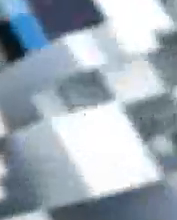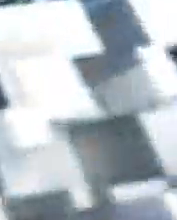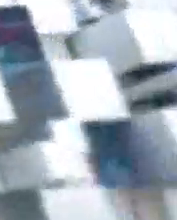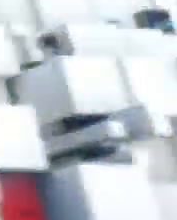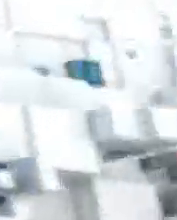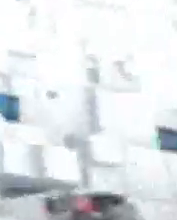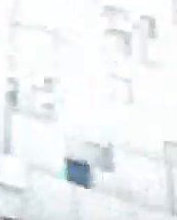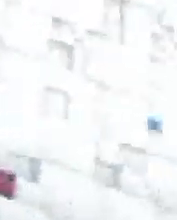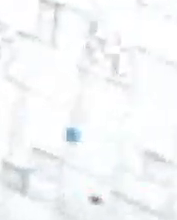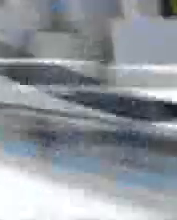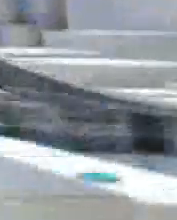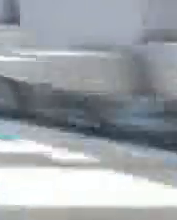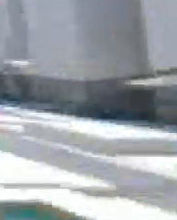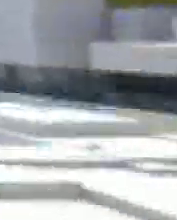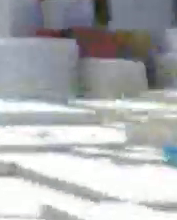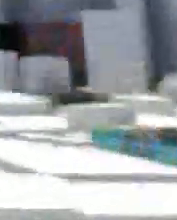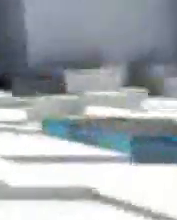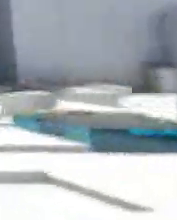도움